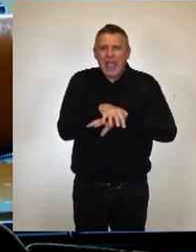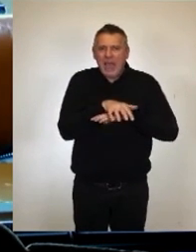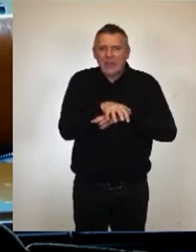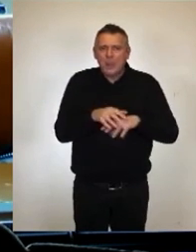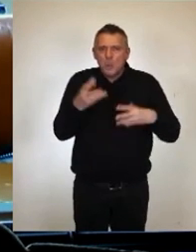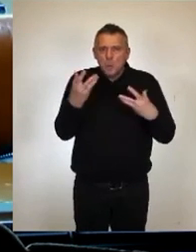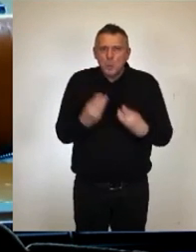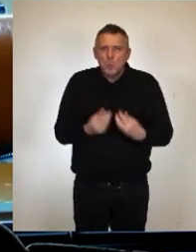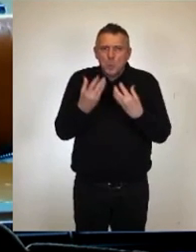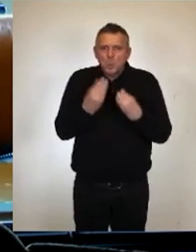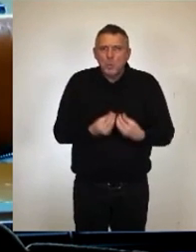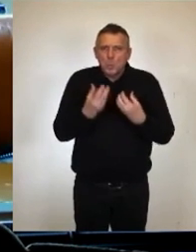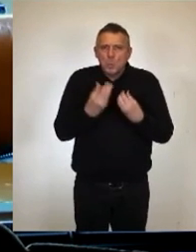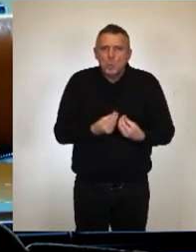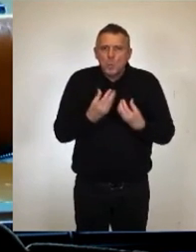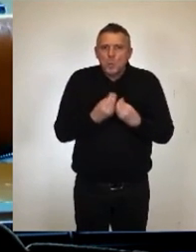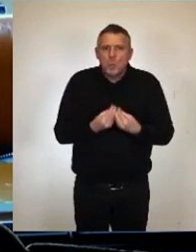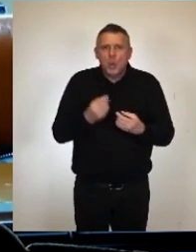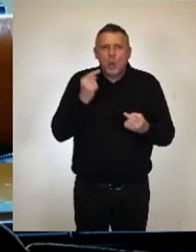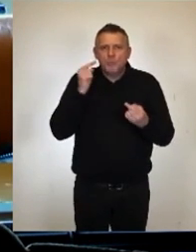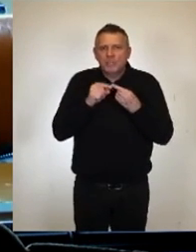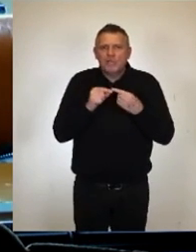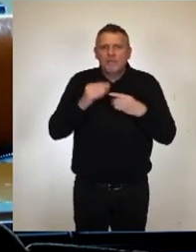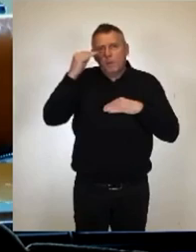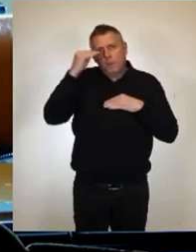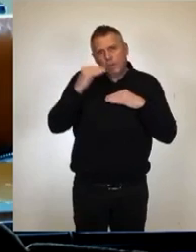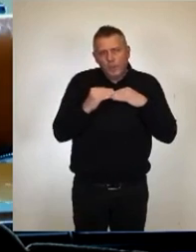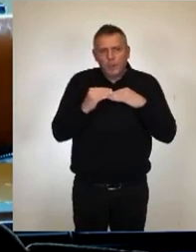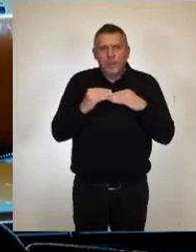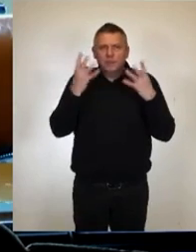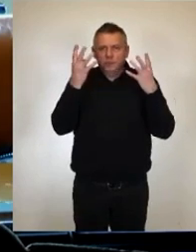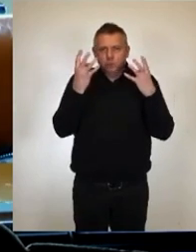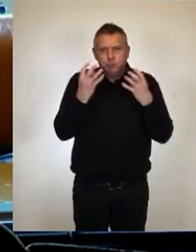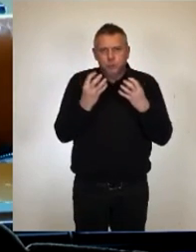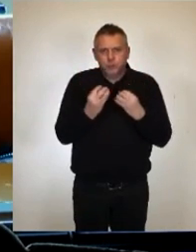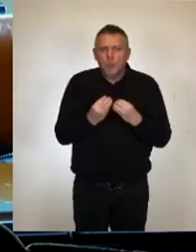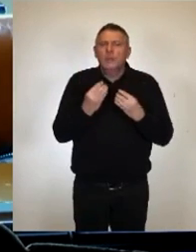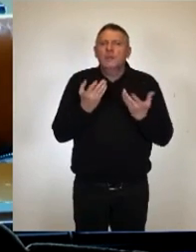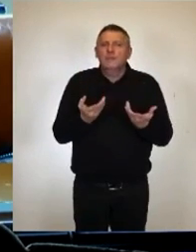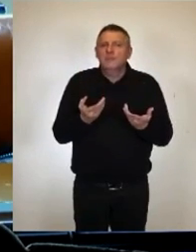de participer à l'atteinte de cet objectif parce que, à l'évidence, nous n'y serons pas.